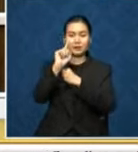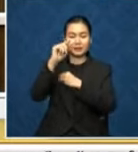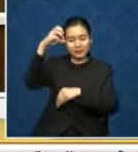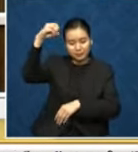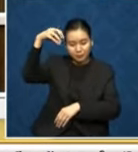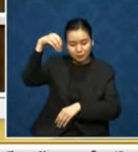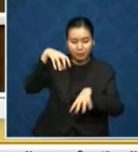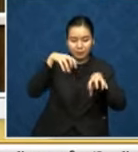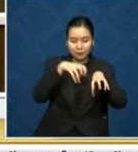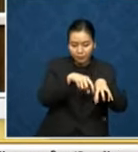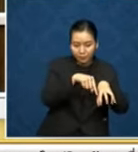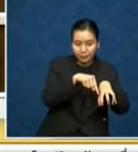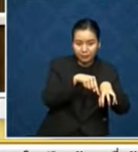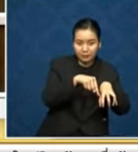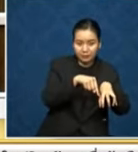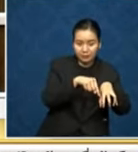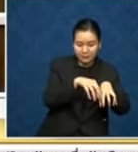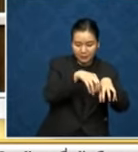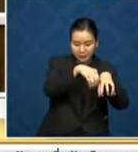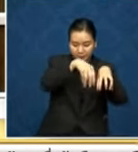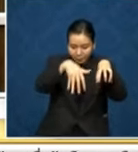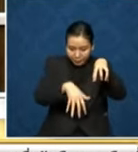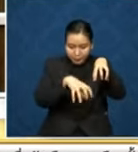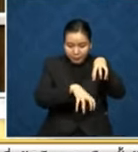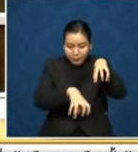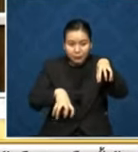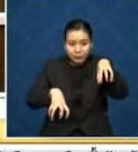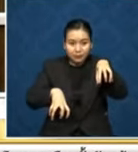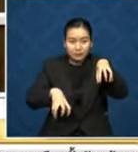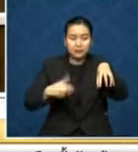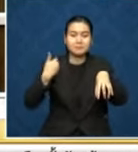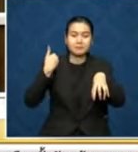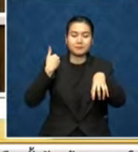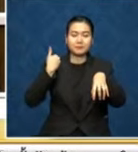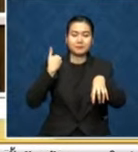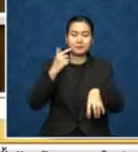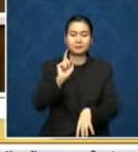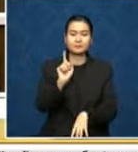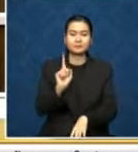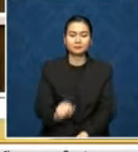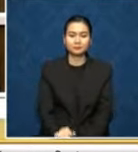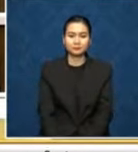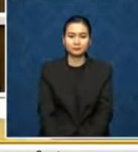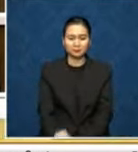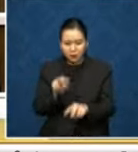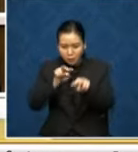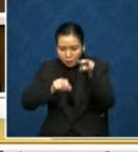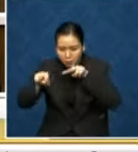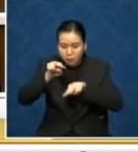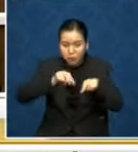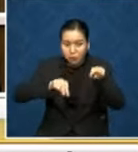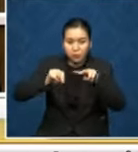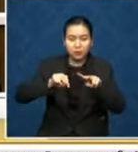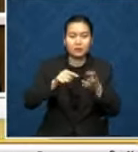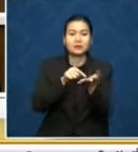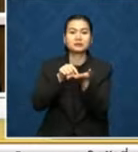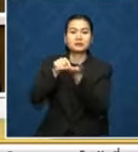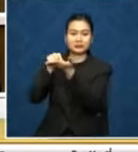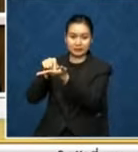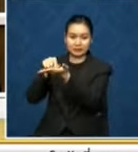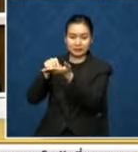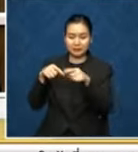าขาย่อยซองดาวนะครับซึ่งอยู่ในความรับผิดชอบของสาขาสว่างแดนดินเนี่ย เขาได้สำรวจแล้วก็เสนอ